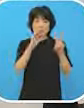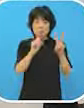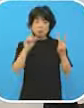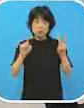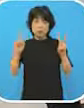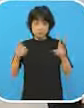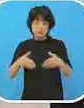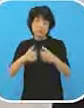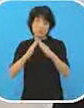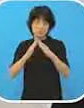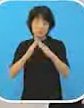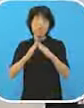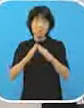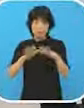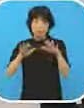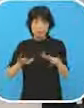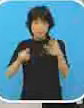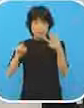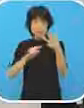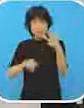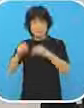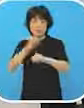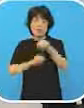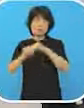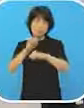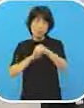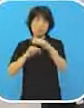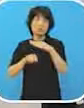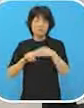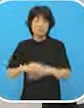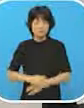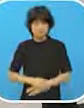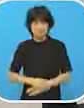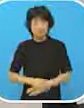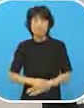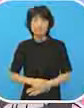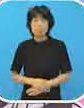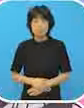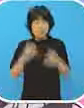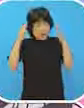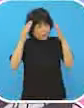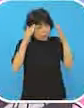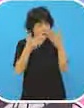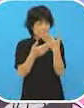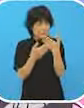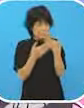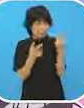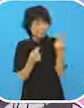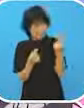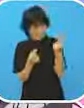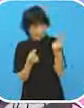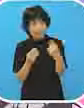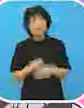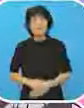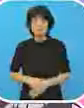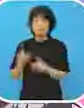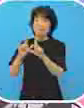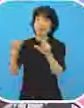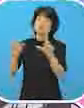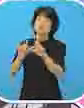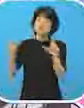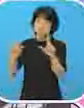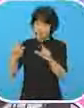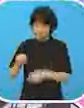。現在は8人のメンバーで活動しています。 なるほどね。まゆさん、一生懸命練習してましたね。 もちろんです